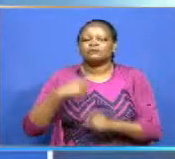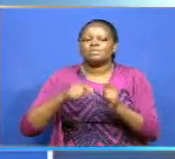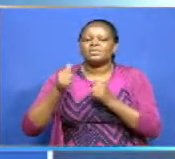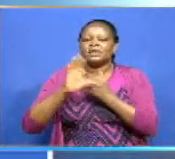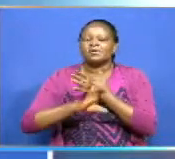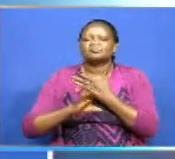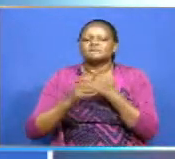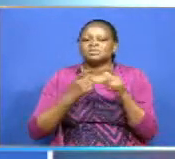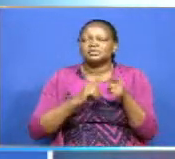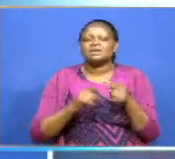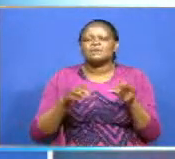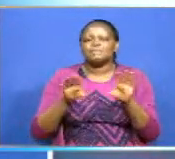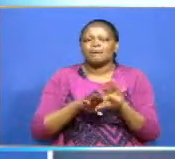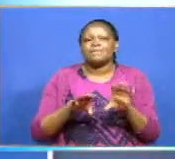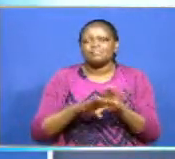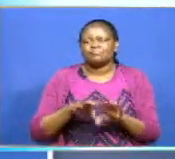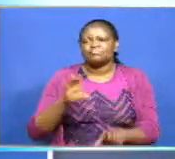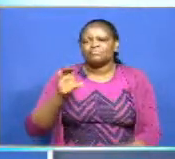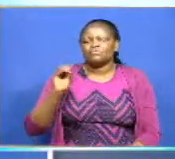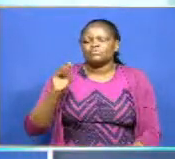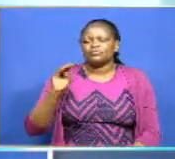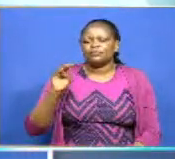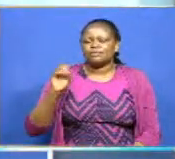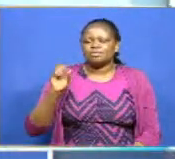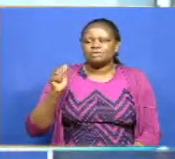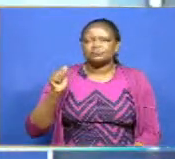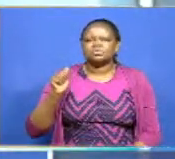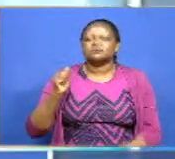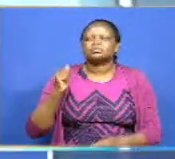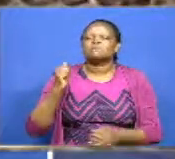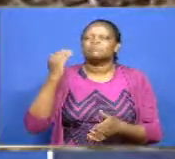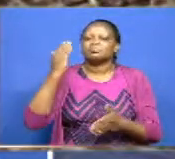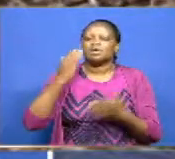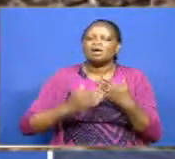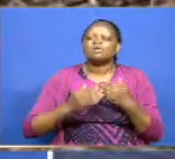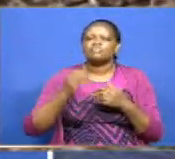na wanachama wa COMESA ifikapo mwishoni mwa mwezi ujao.